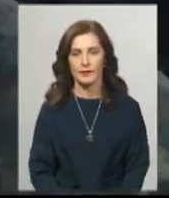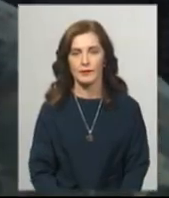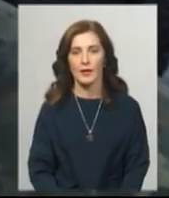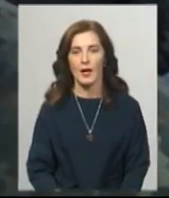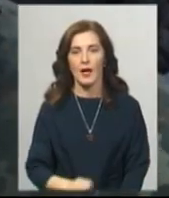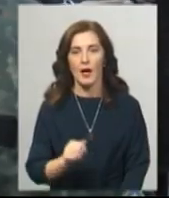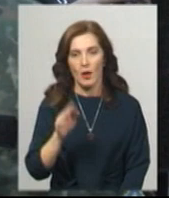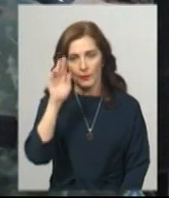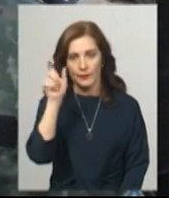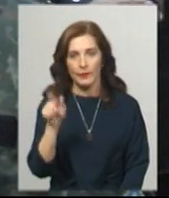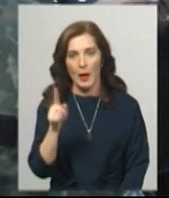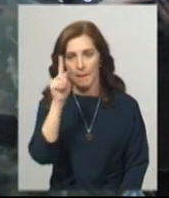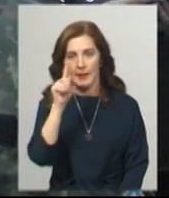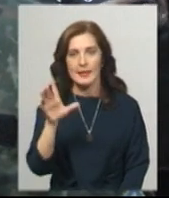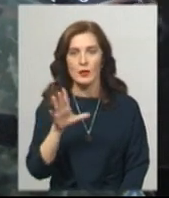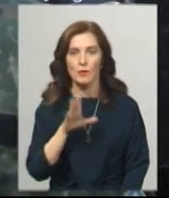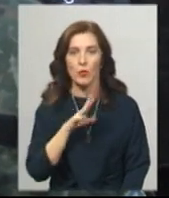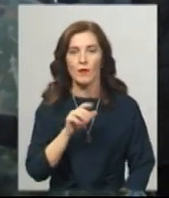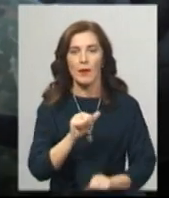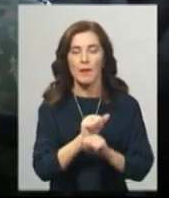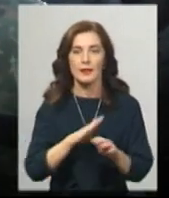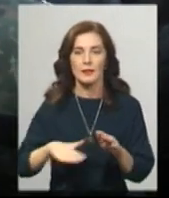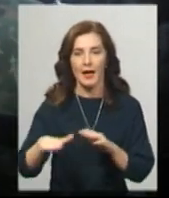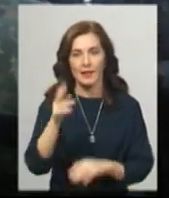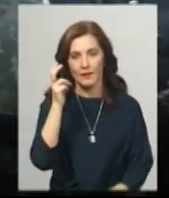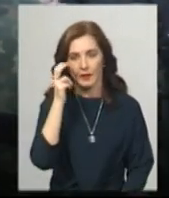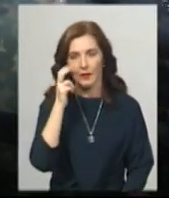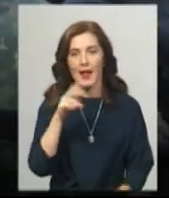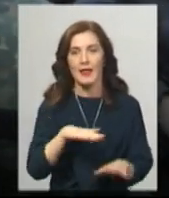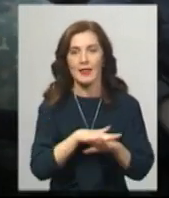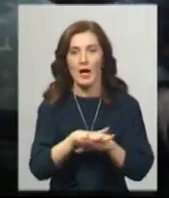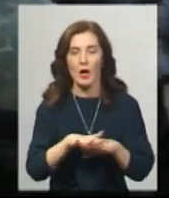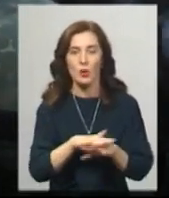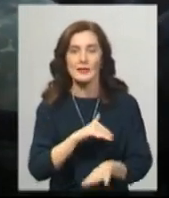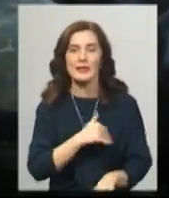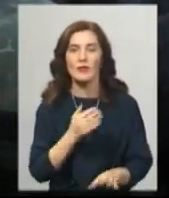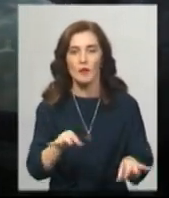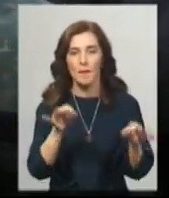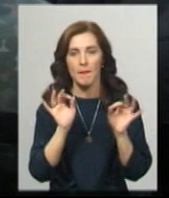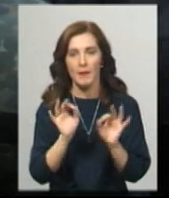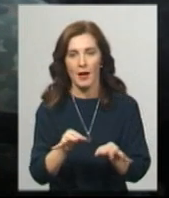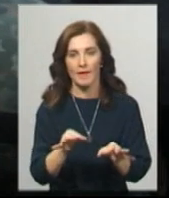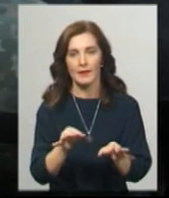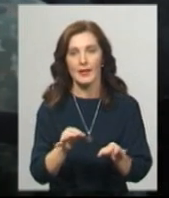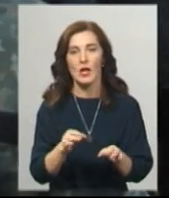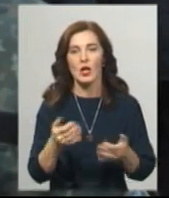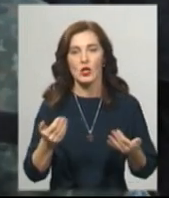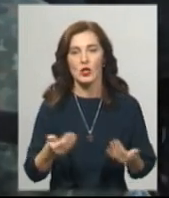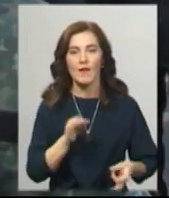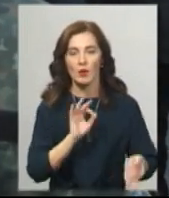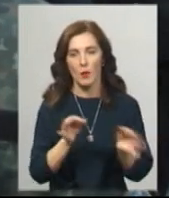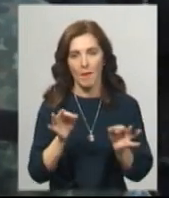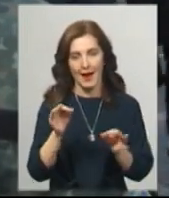Олександр Тимчук місяць був на Майдані в столиці. Народ прагнув до правди. Жити в нормальній цивілізованій країні,